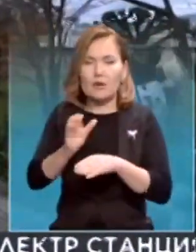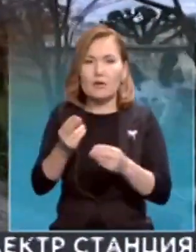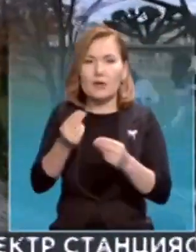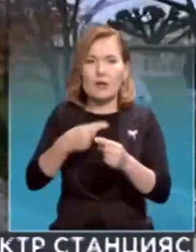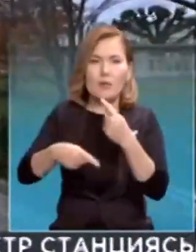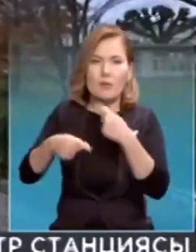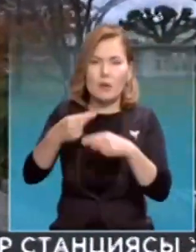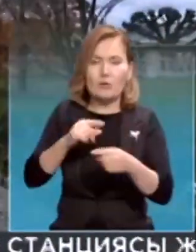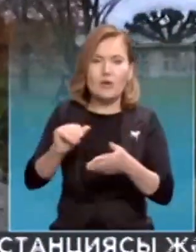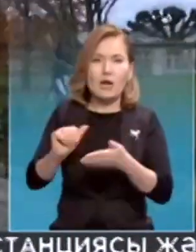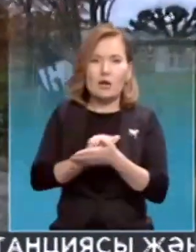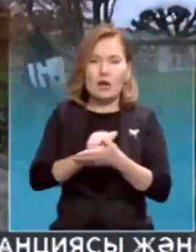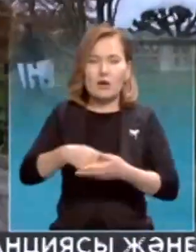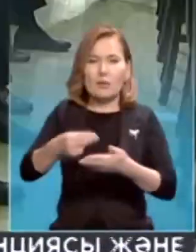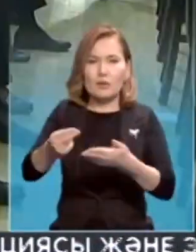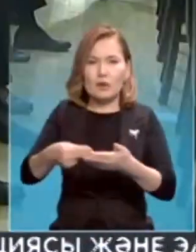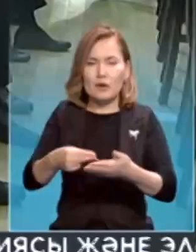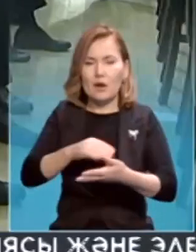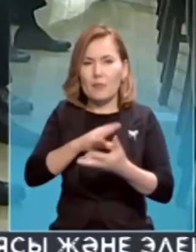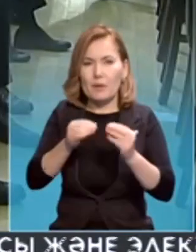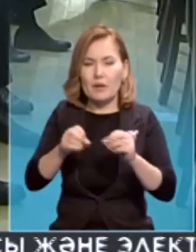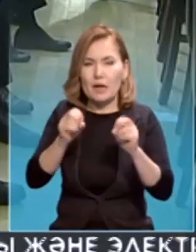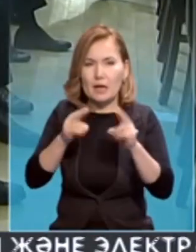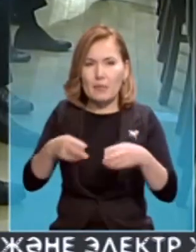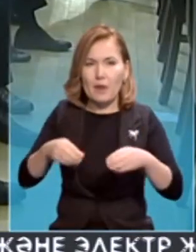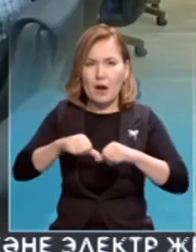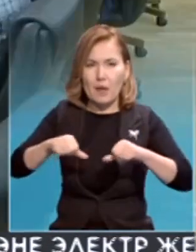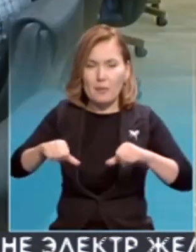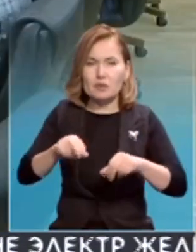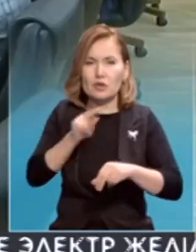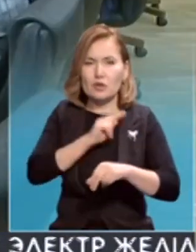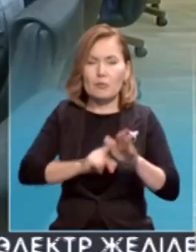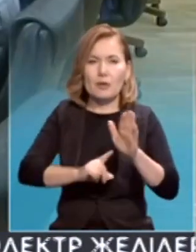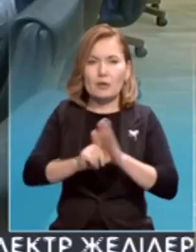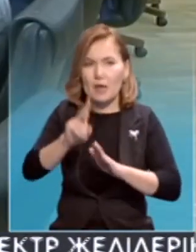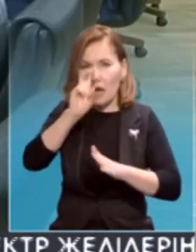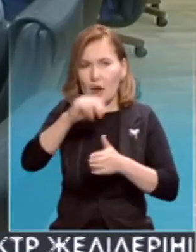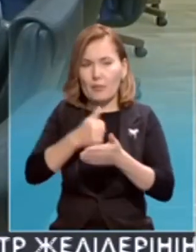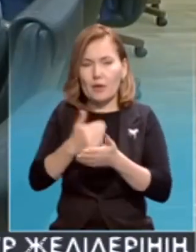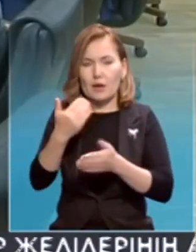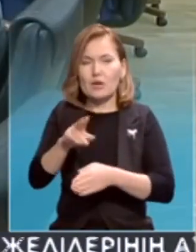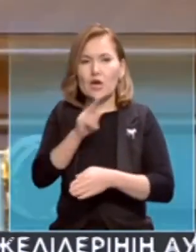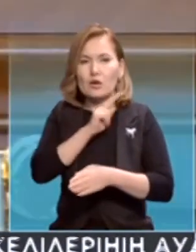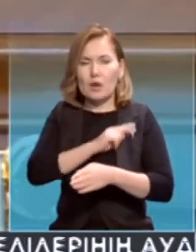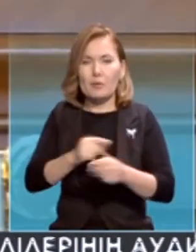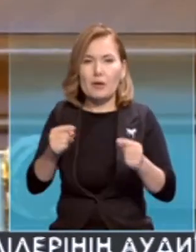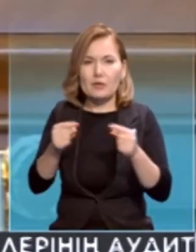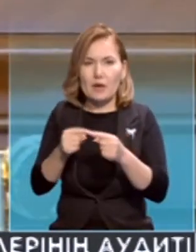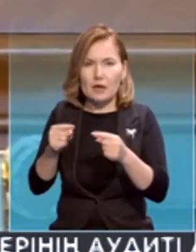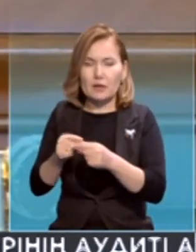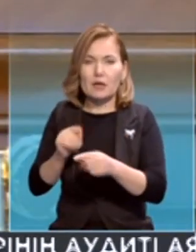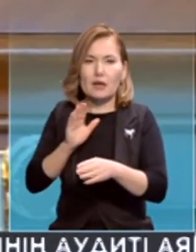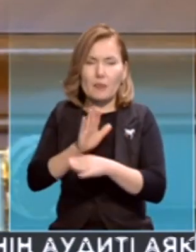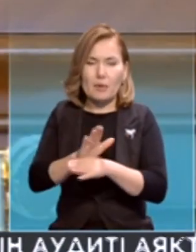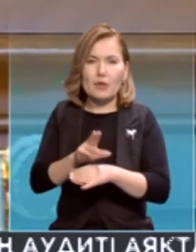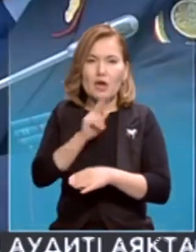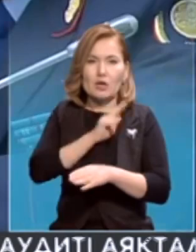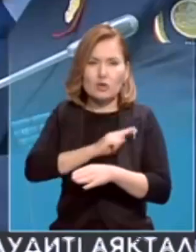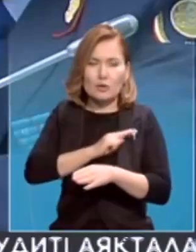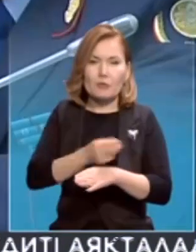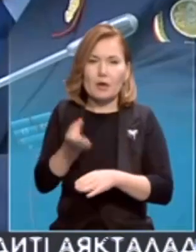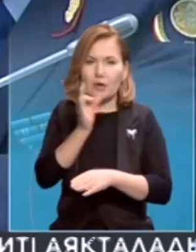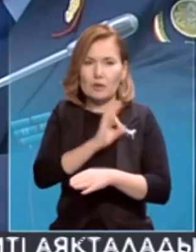қол қойған. Бас прокуратураның жанынан арнайы комиссия құрылды. Мемлекет басшысы бұл бағыттағы жұмыс нақтыланғанын жеткізіп, істің